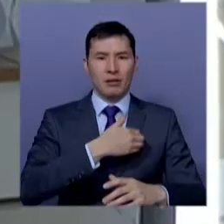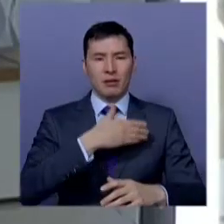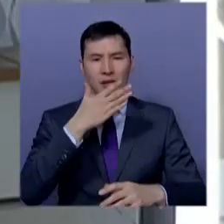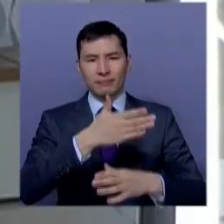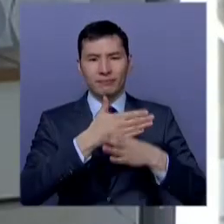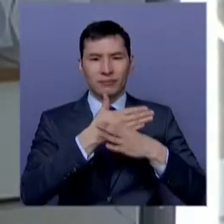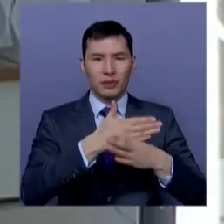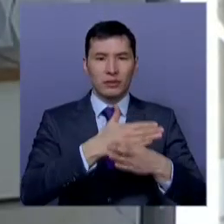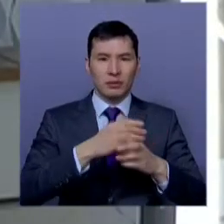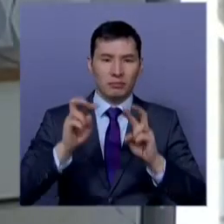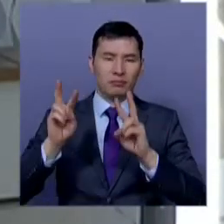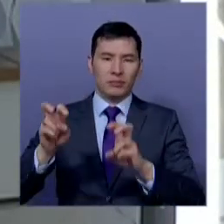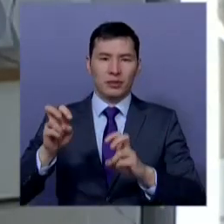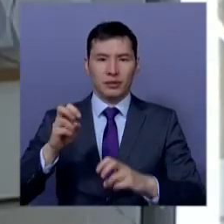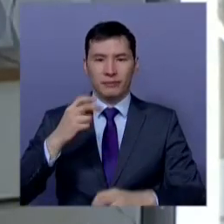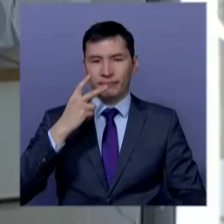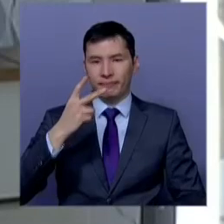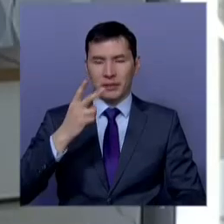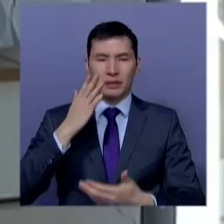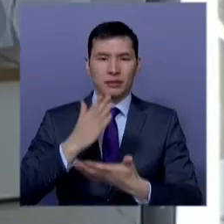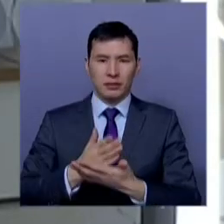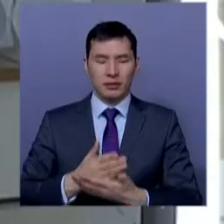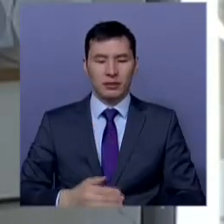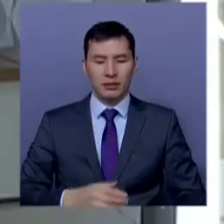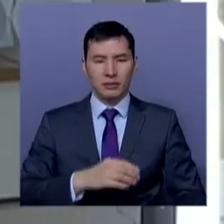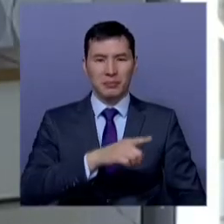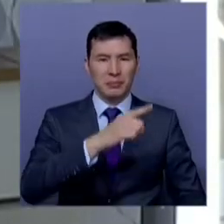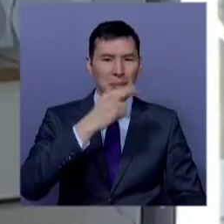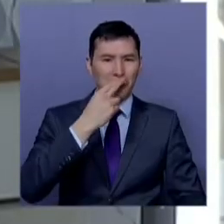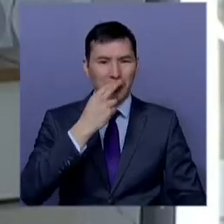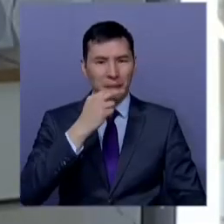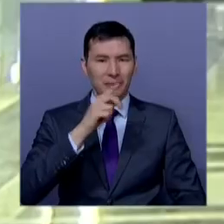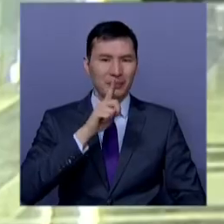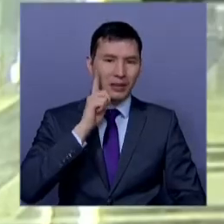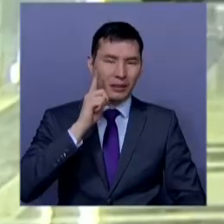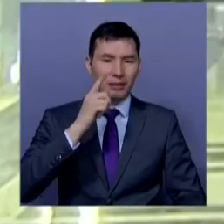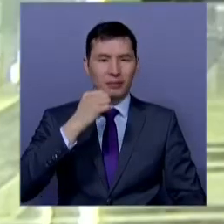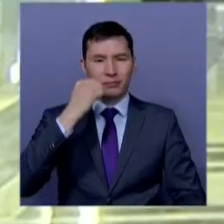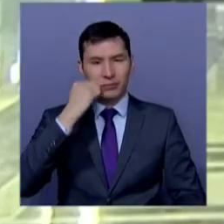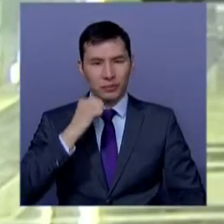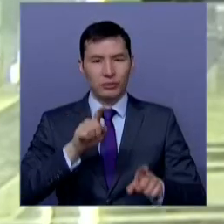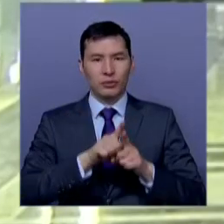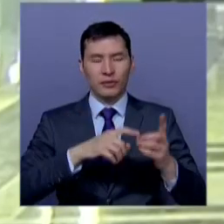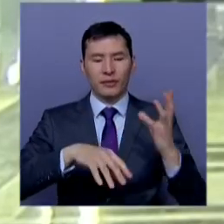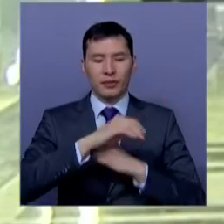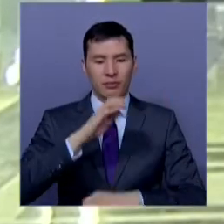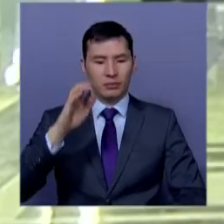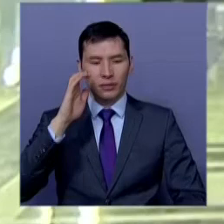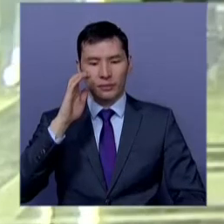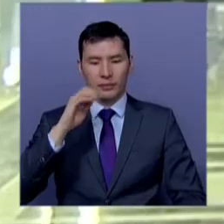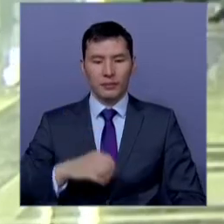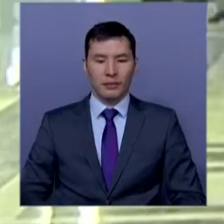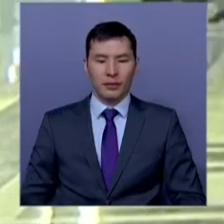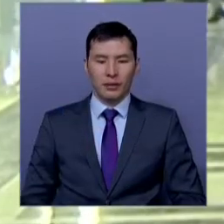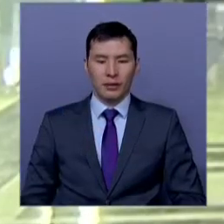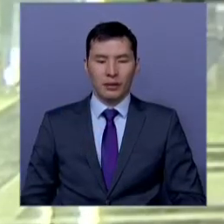адамгершілігі, кісілігі үлкенді де, кішіні де тыңдағаннан деп есептеймін. Үлкен бір ұзақ докладтың орнына мына